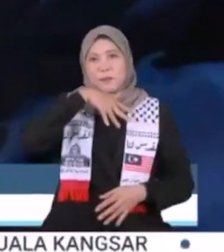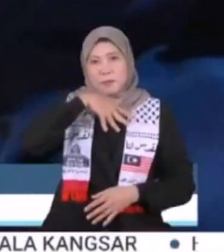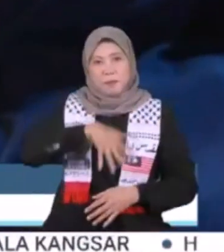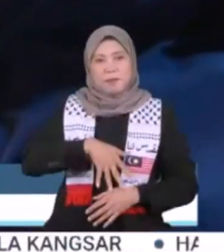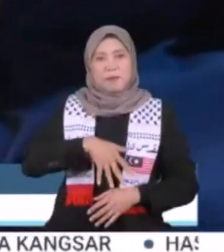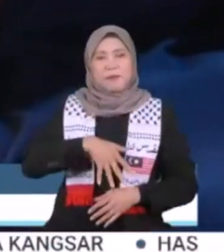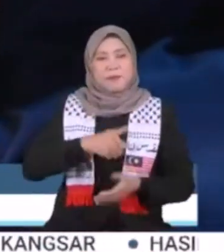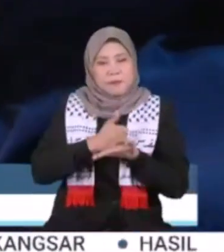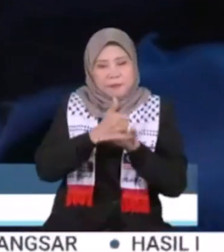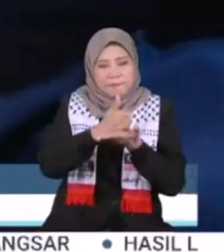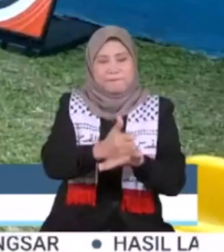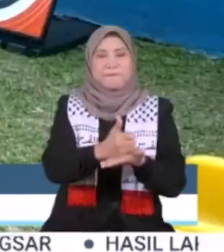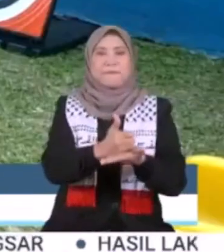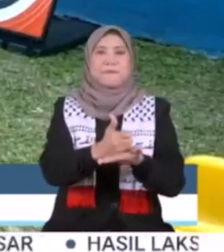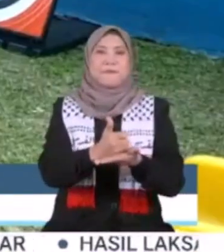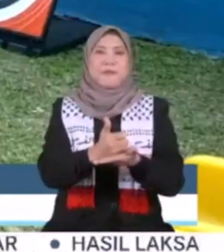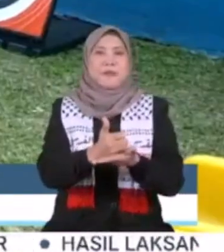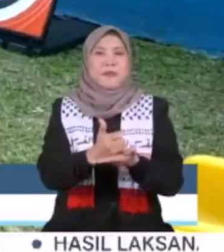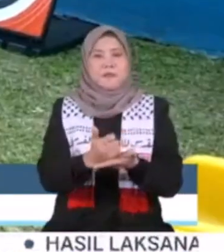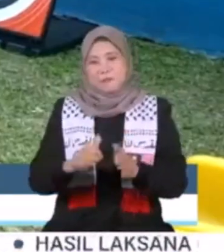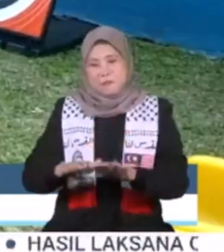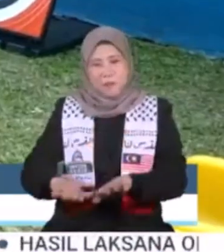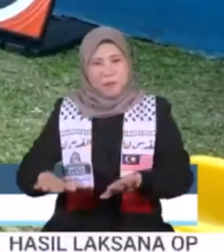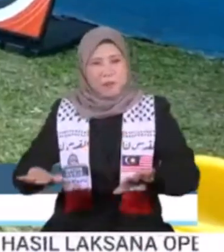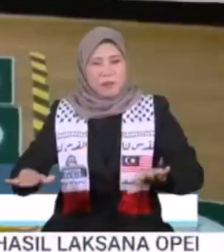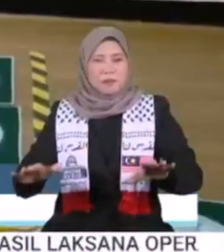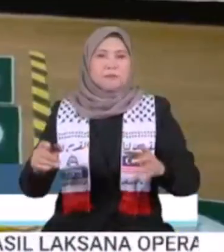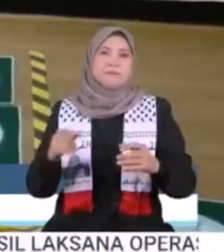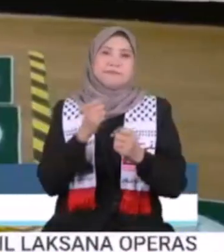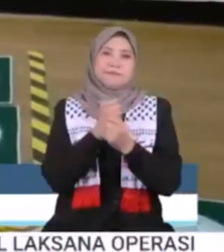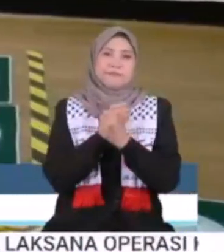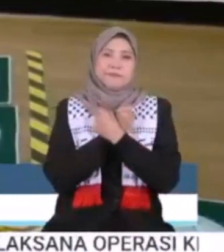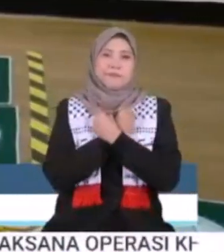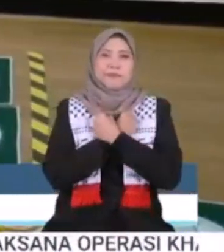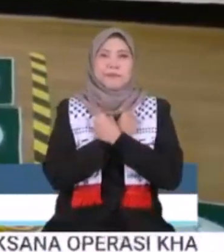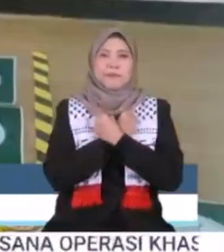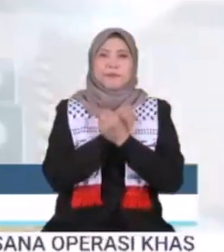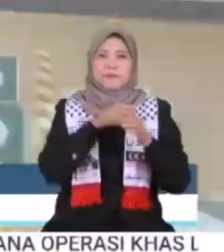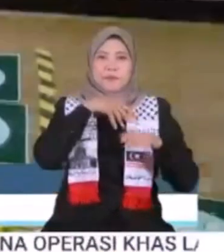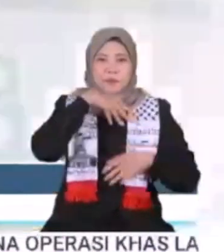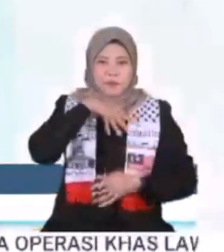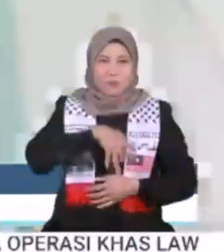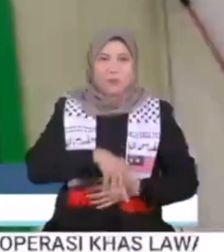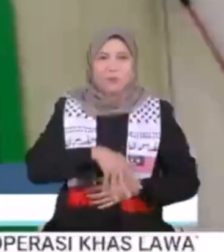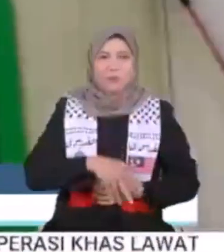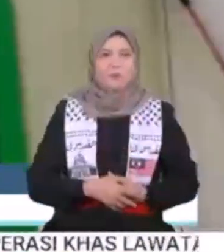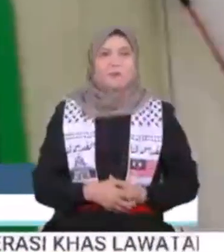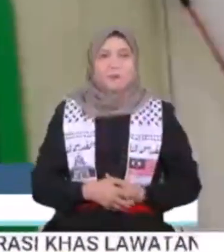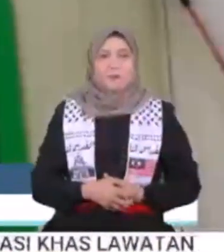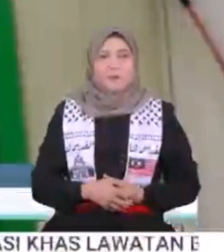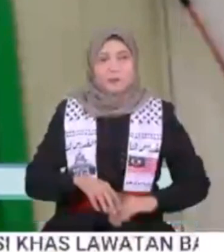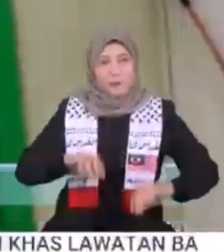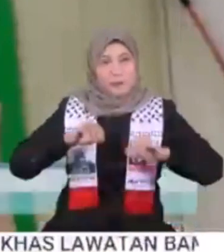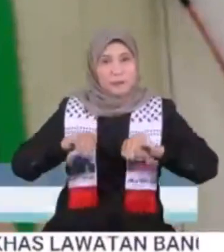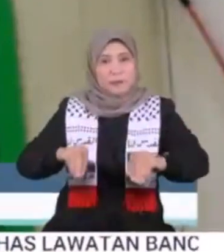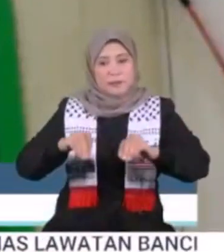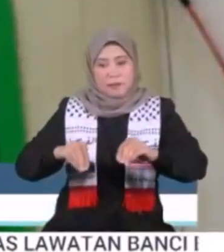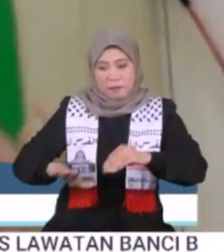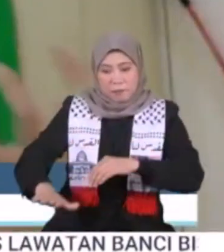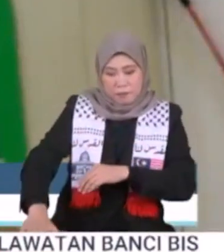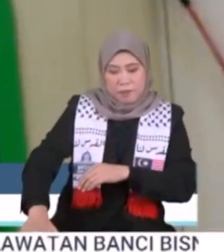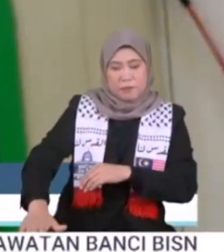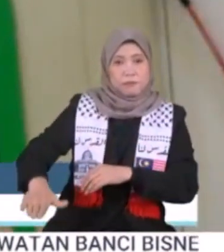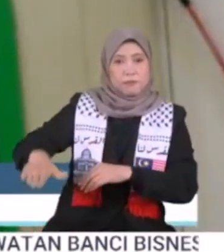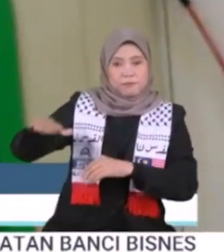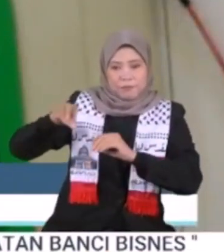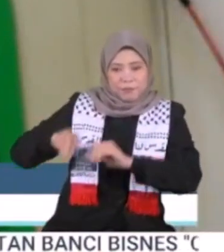bagi membantu melahirkan rasa kecintaan terhadap baginda. Sunnah kita terapkan daripada awal, kita nak